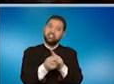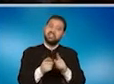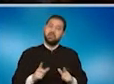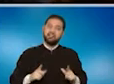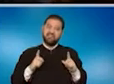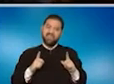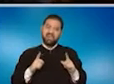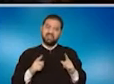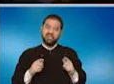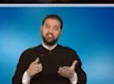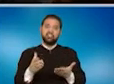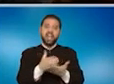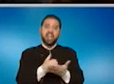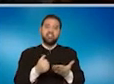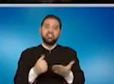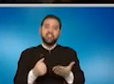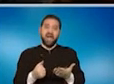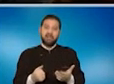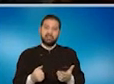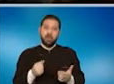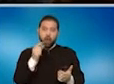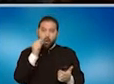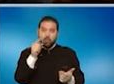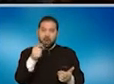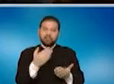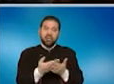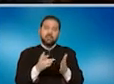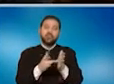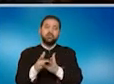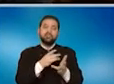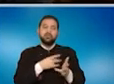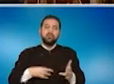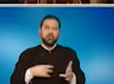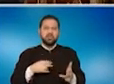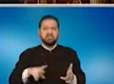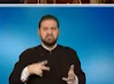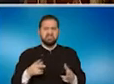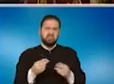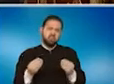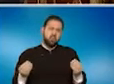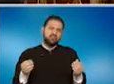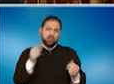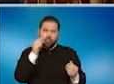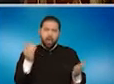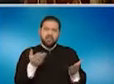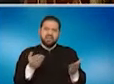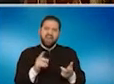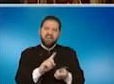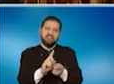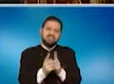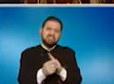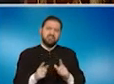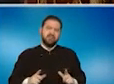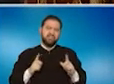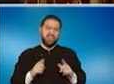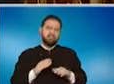câștigul s-a făcut. Și oamenii sunt oameni care se întorc prin intermediul cărților. Sunt oameni care se